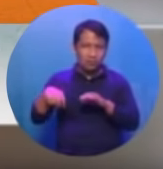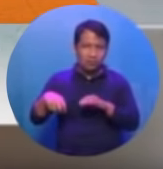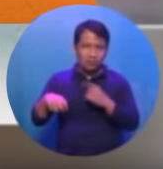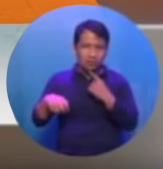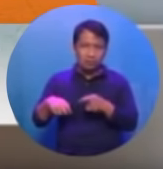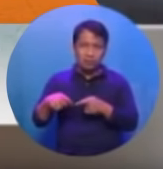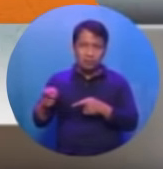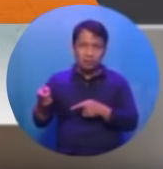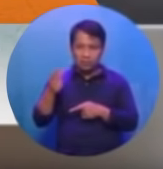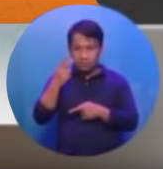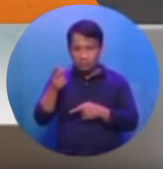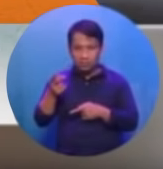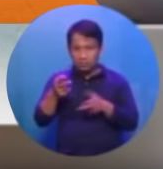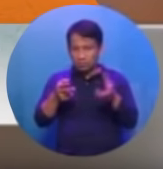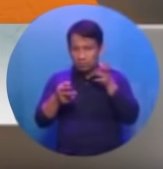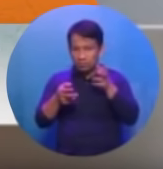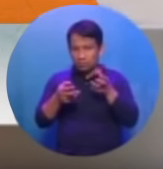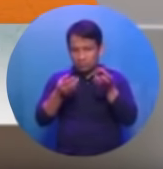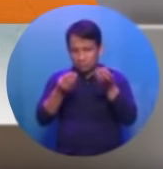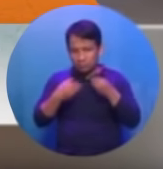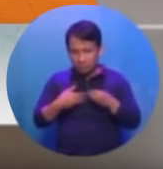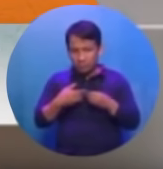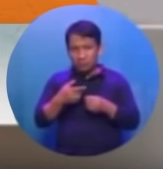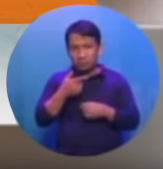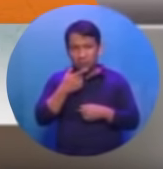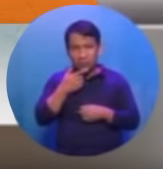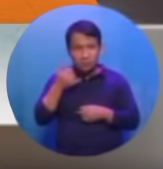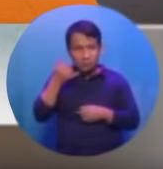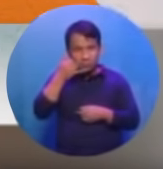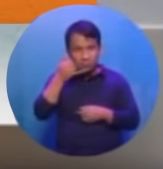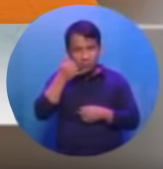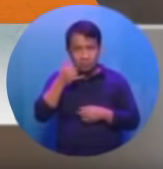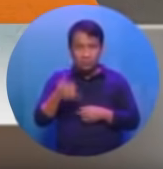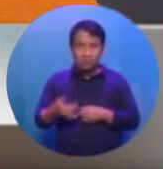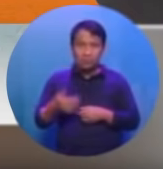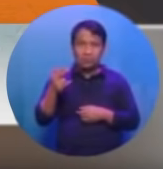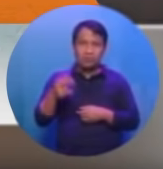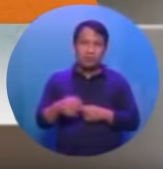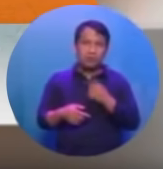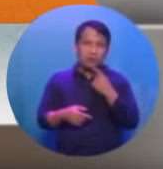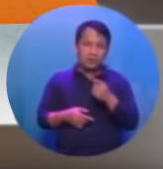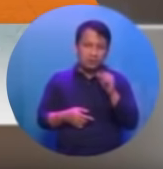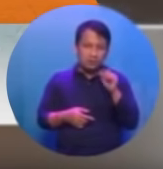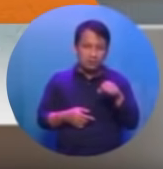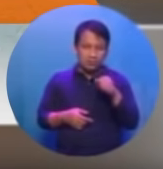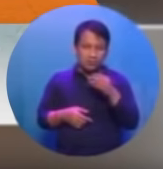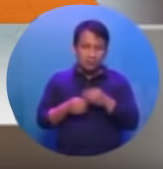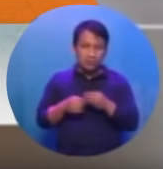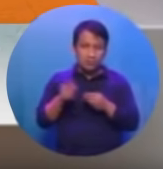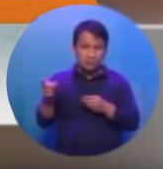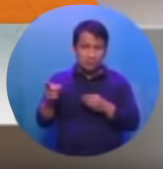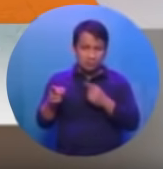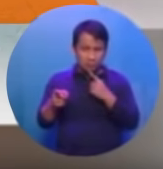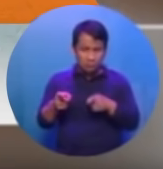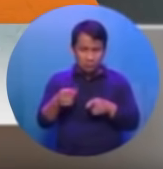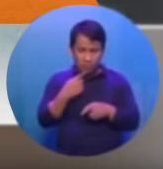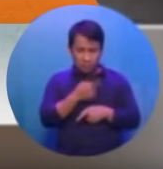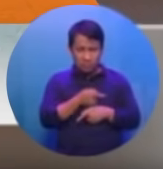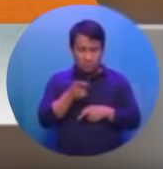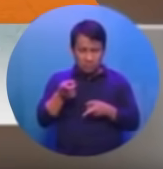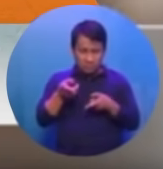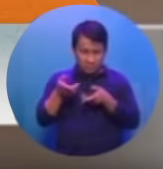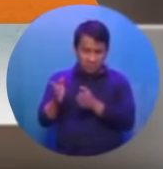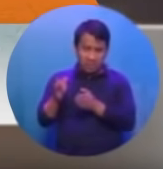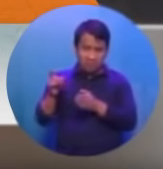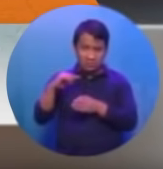kanina, may narinig ko lang tumatawag. O yun, sinagot ko. Apo, Nay. Nay, kinukonsinti nyo na po na yung